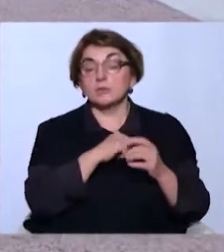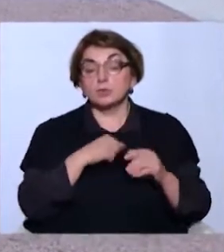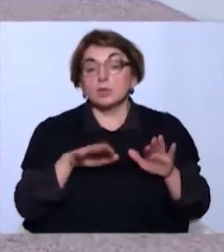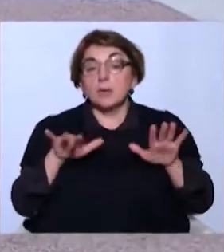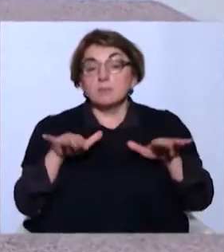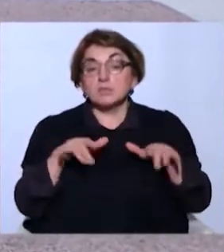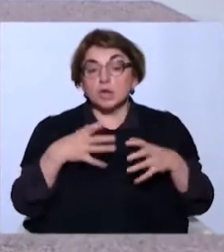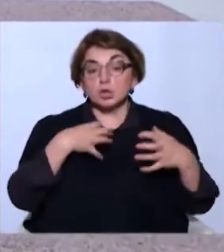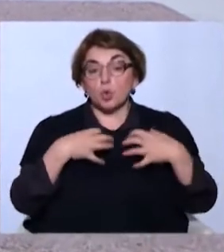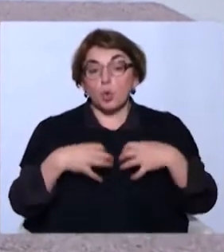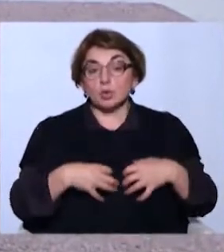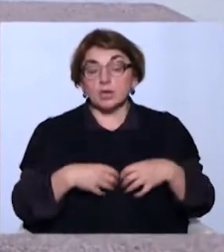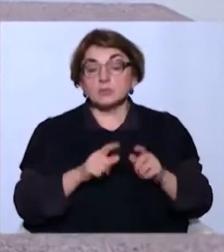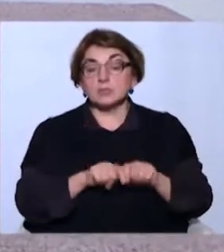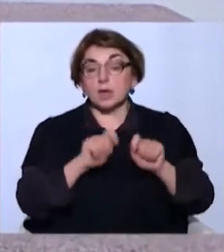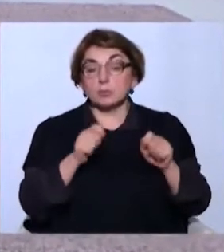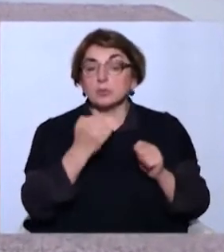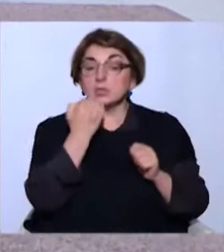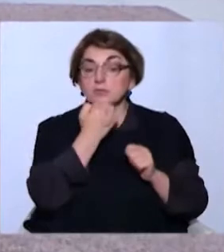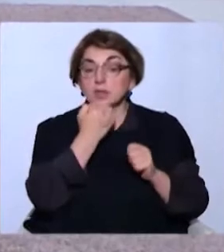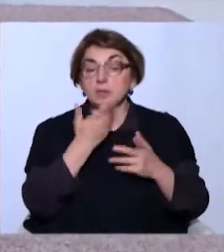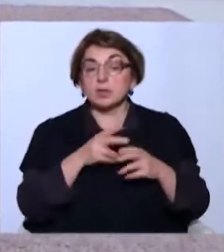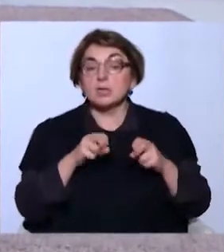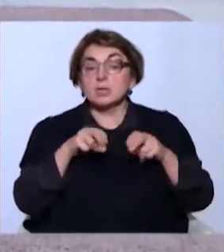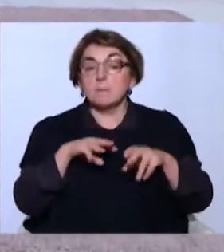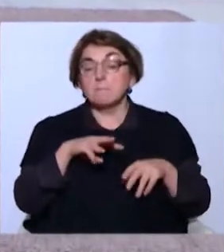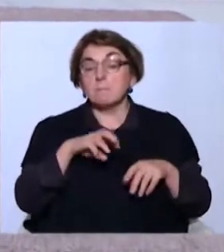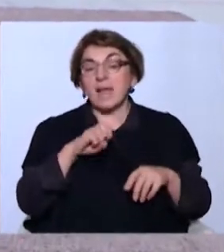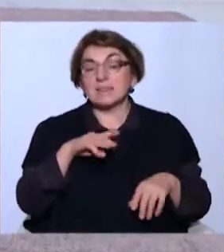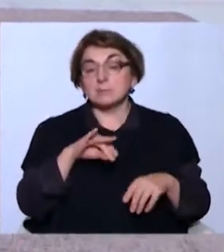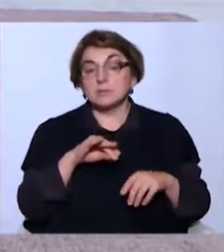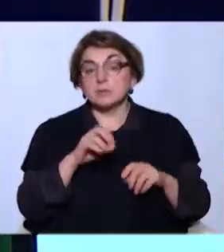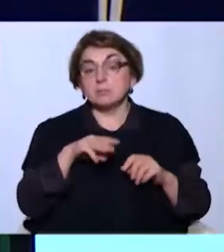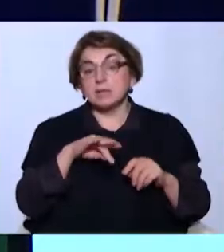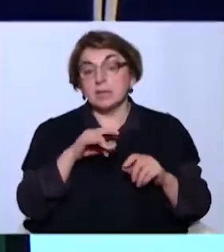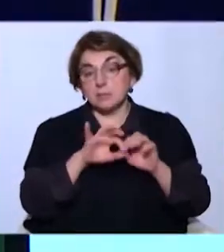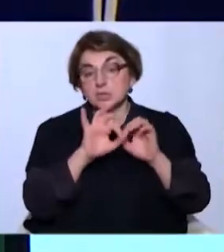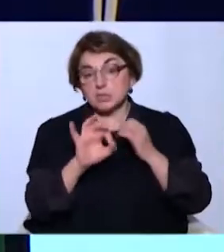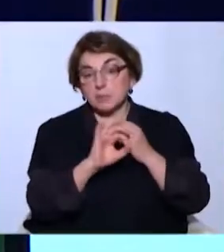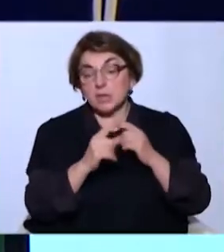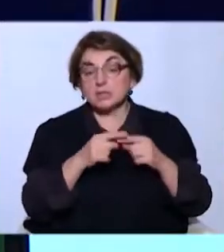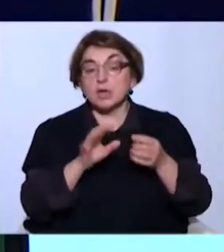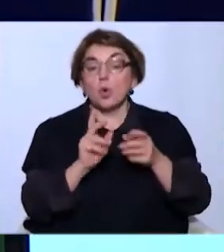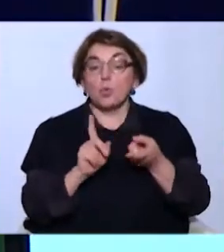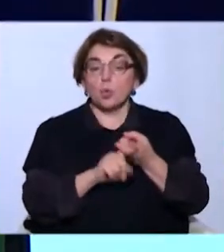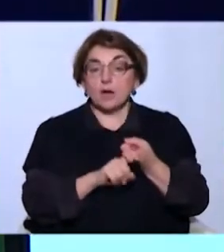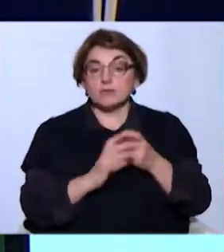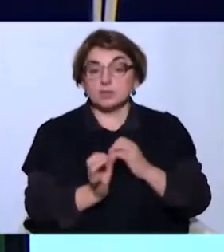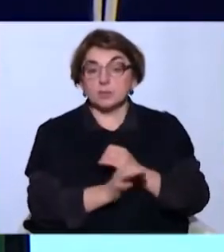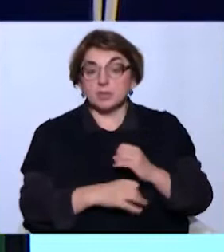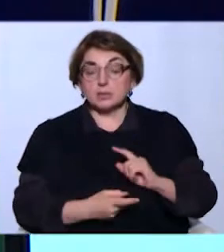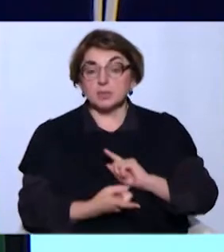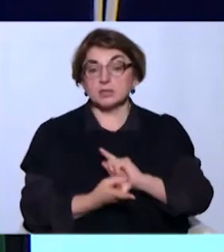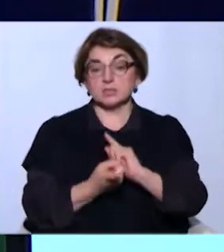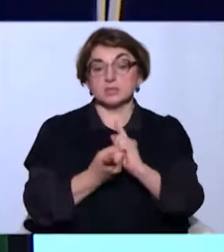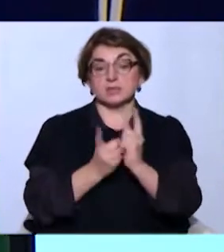წარმოქმნილი ნივთიერებათა ცვლის პროდუქტები გროვდება ეგრეთ წოდებულ მალპიგის მილებში. მალპიგის მილები ნაწლავს უკავშირდება და ცვლის